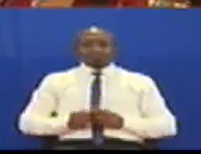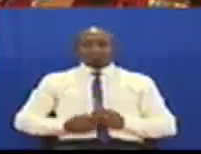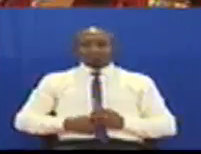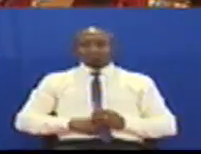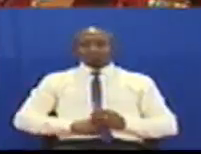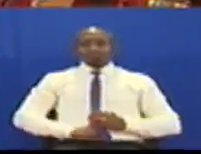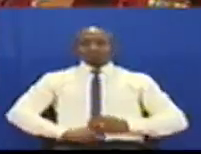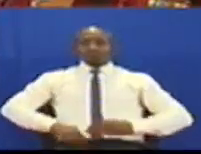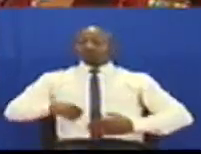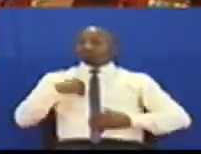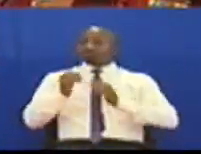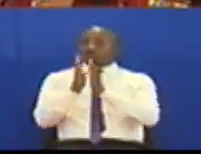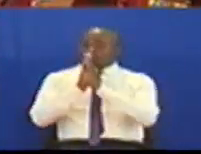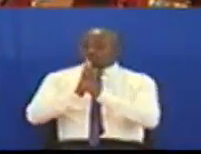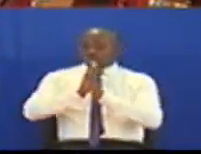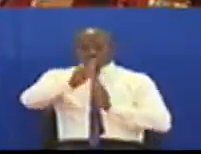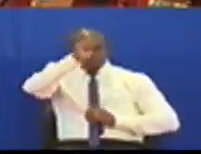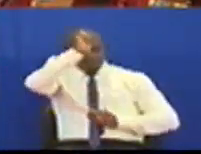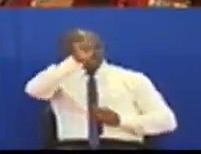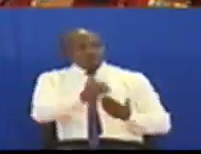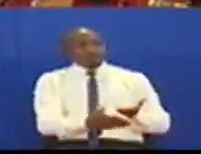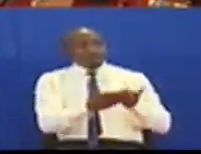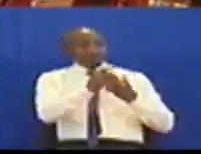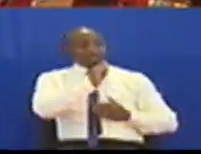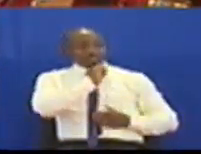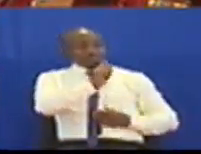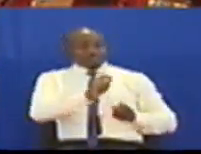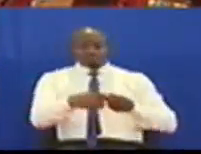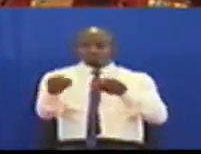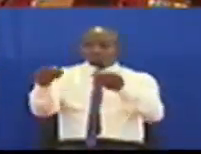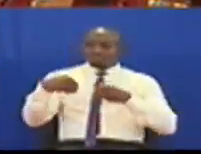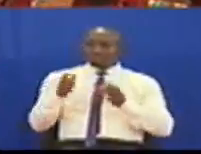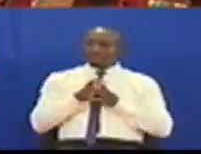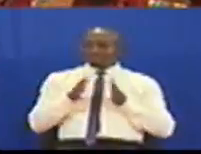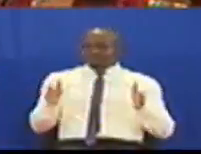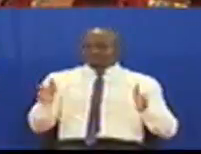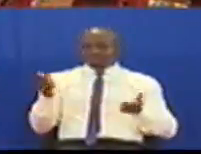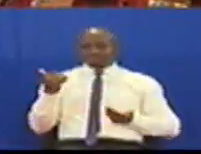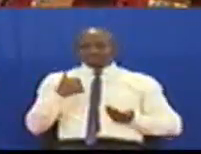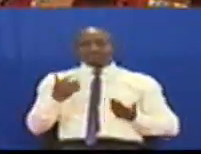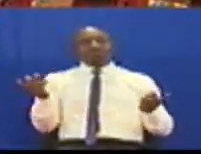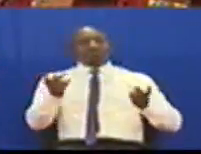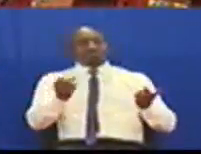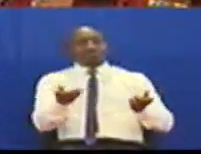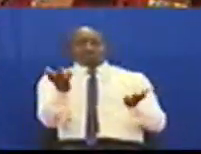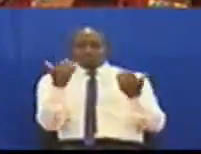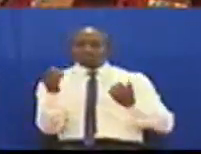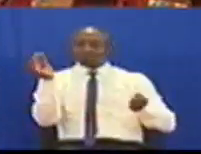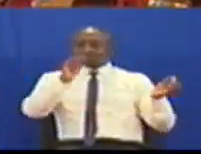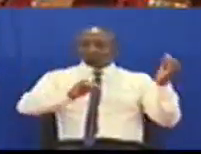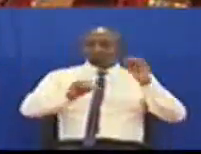Nakushukuru sana Mheshimiwa naibu spika kwa kunipatia nafasi na mimi niweze kuchangia